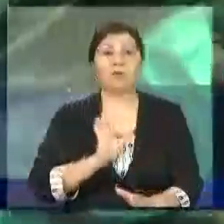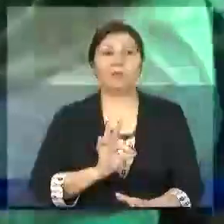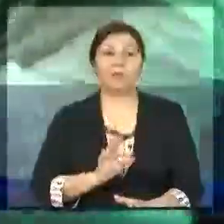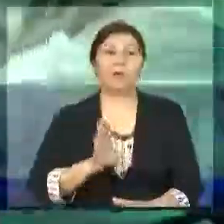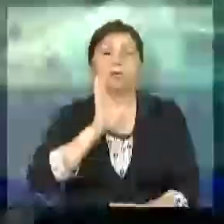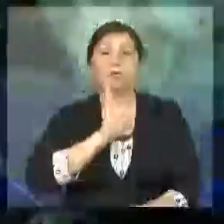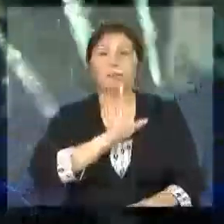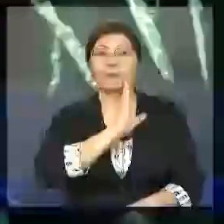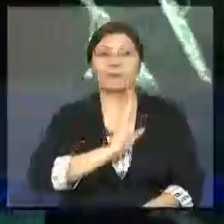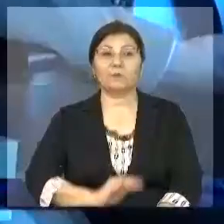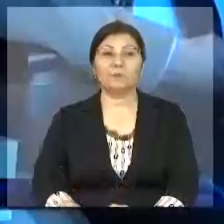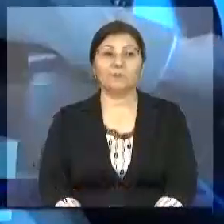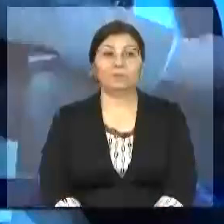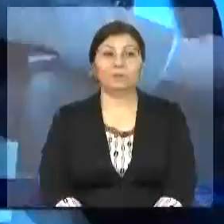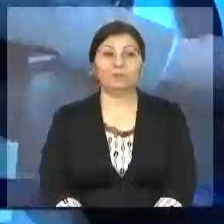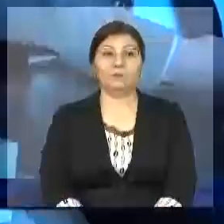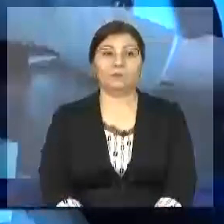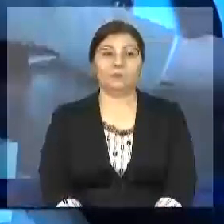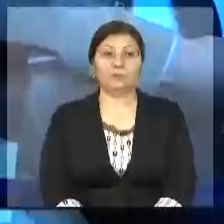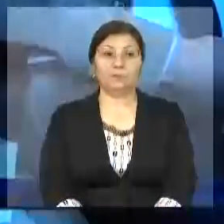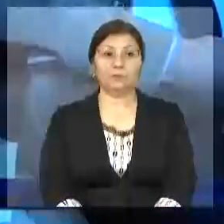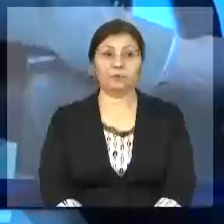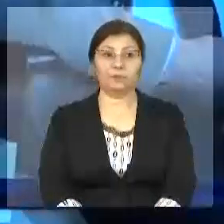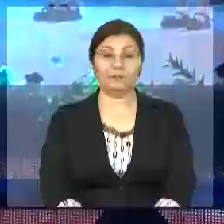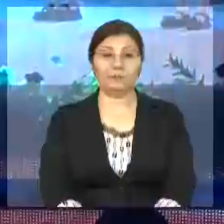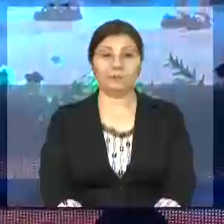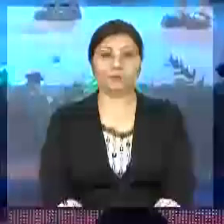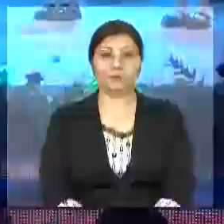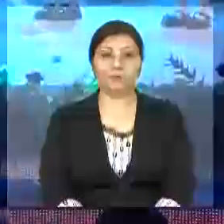нәзік жандылар. Гүлдана Абайқызы, Арман Досмағамбетов, Руслан Елтаев, Ақтөбе телеарнасы.